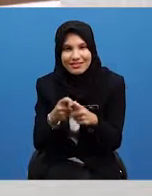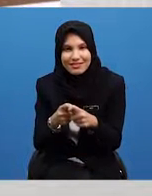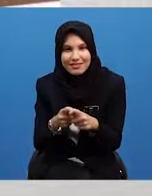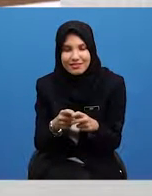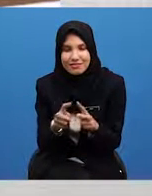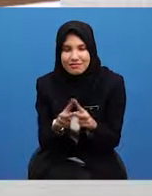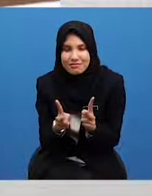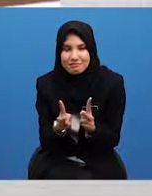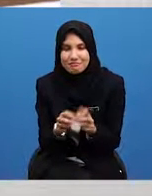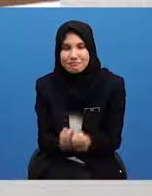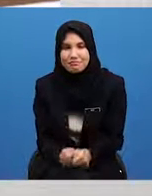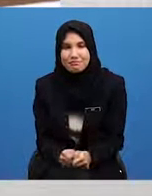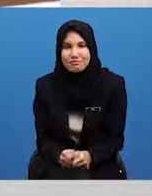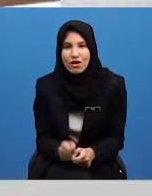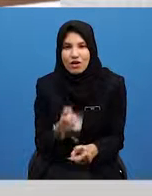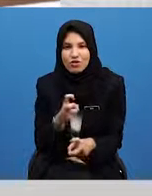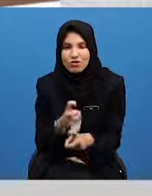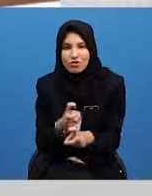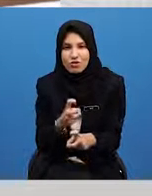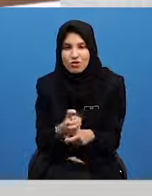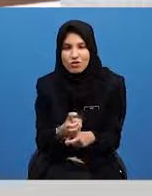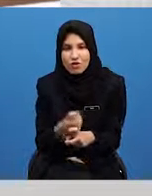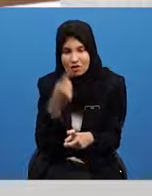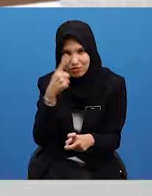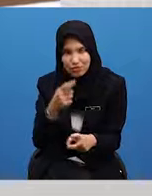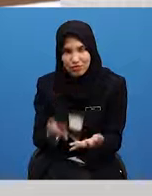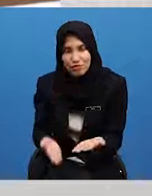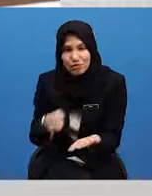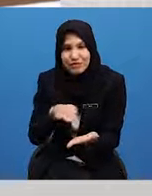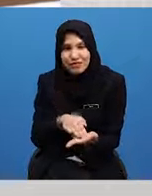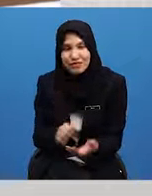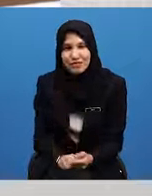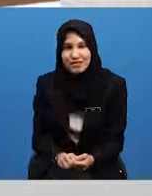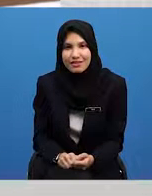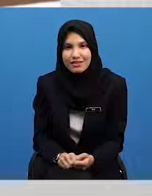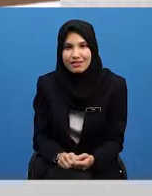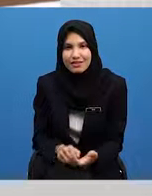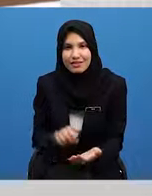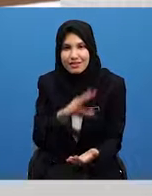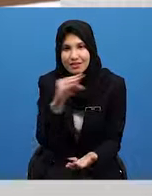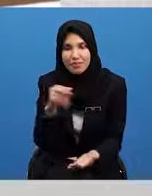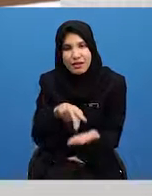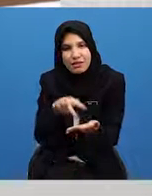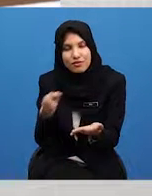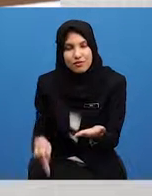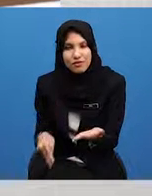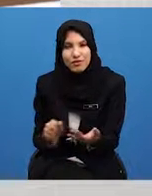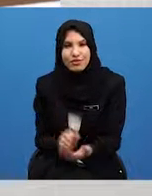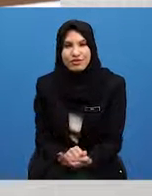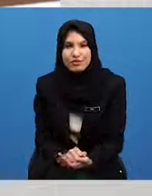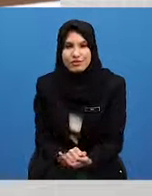tentu sangat sukar para pengawas sekolah ingin menurunkan